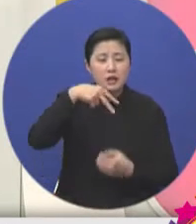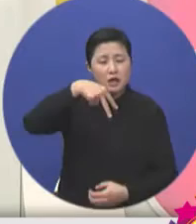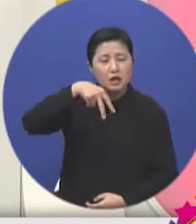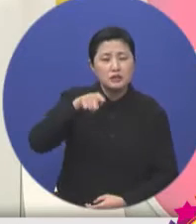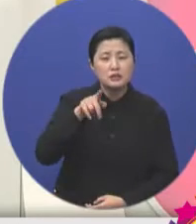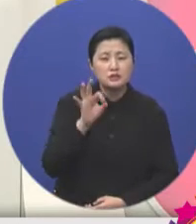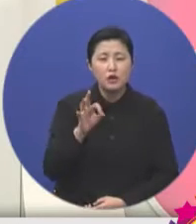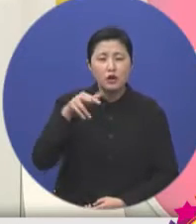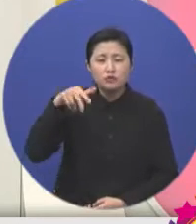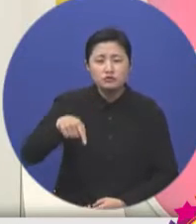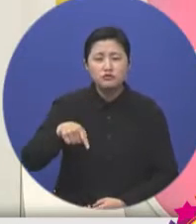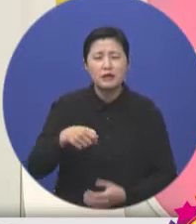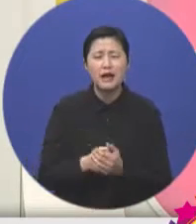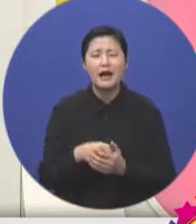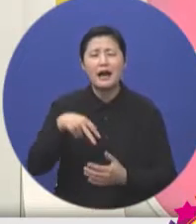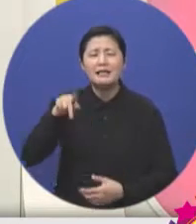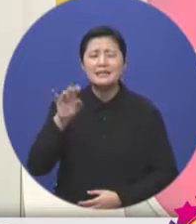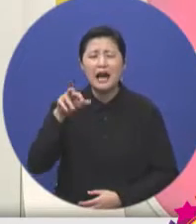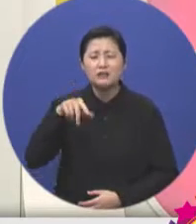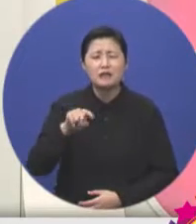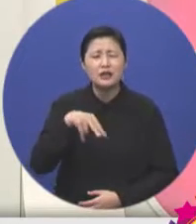성주